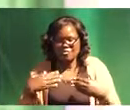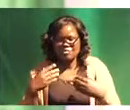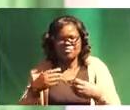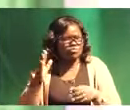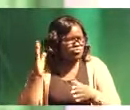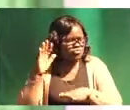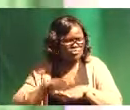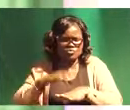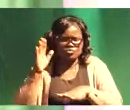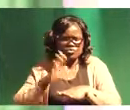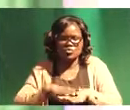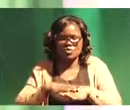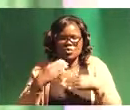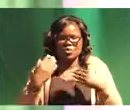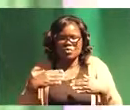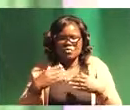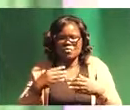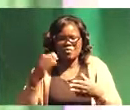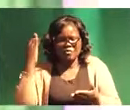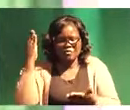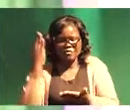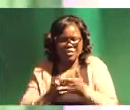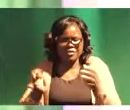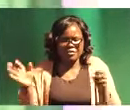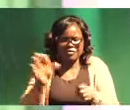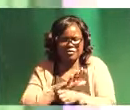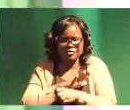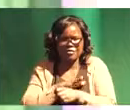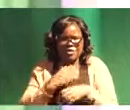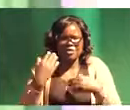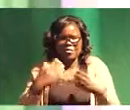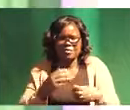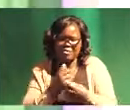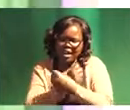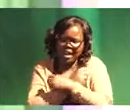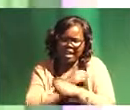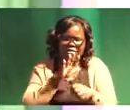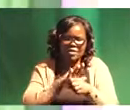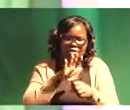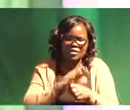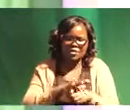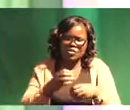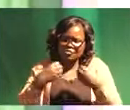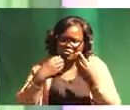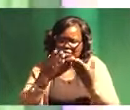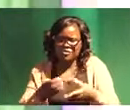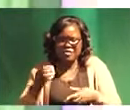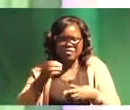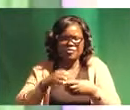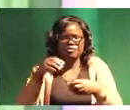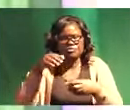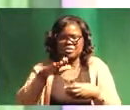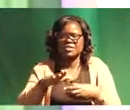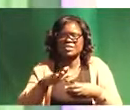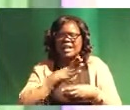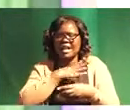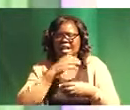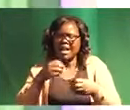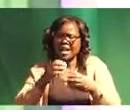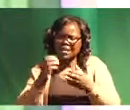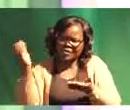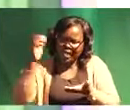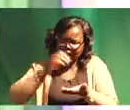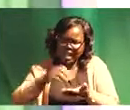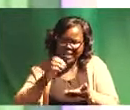ngwana, watu wa aminifu, watu wa mapenzi nyingi. Mukatupatia kura zenu,